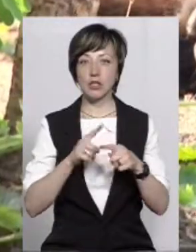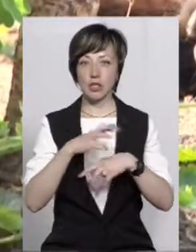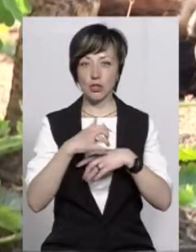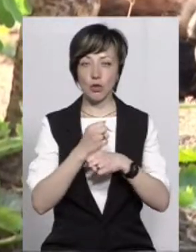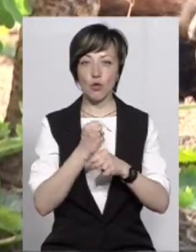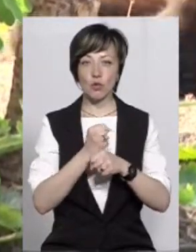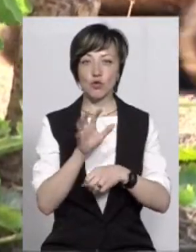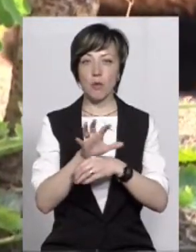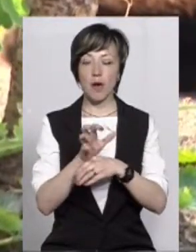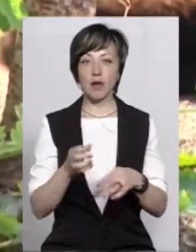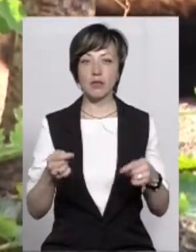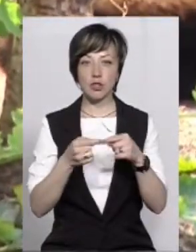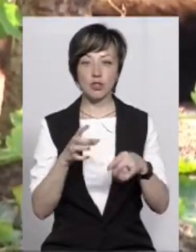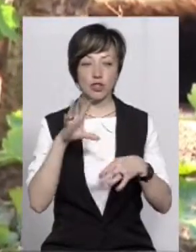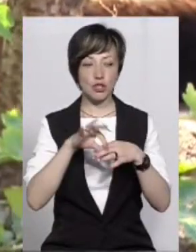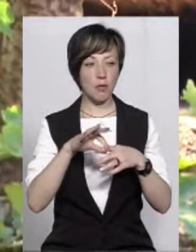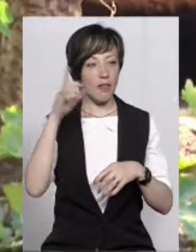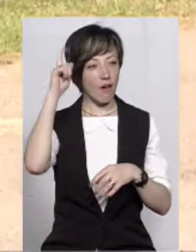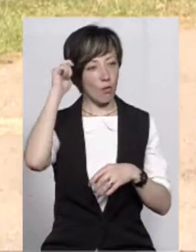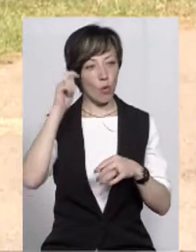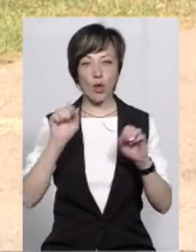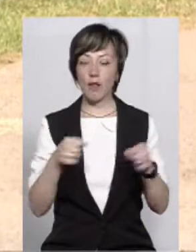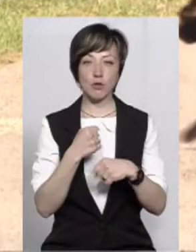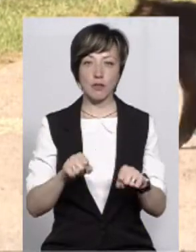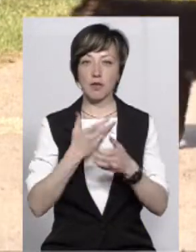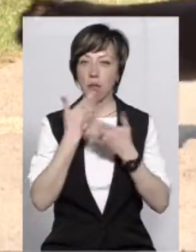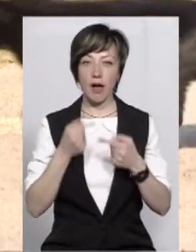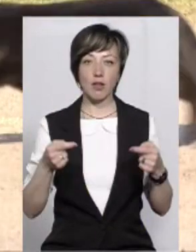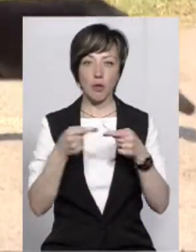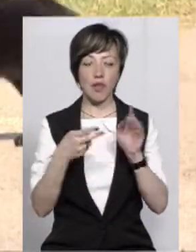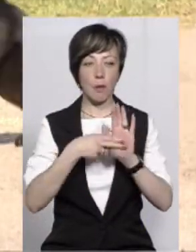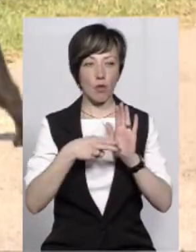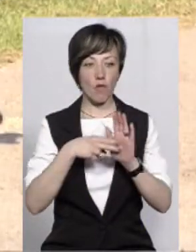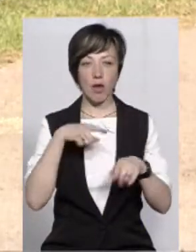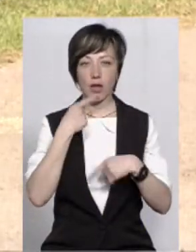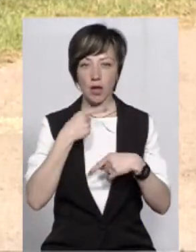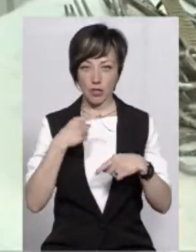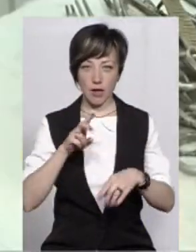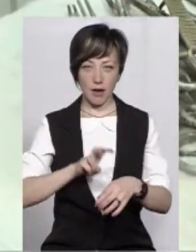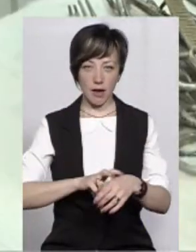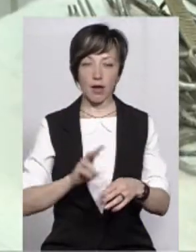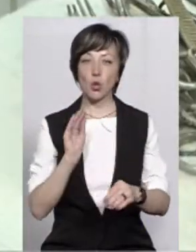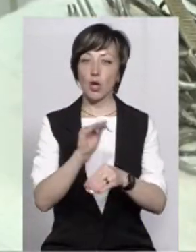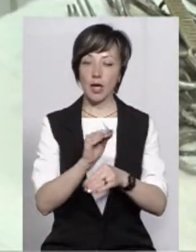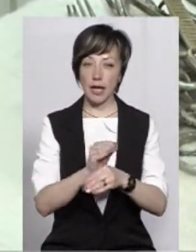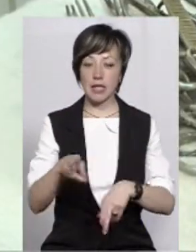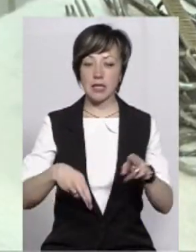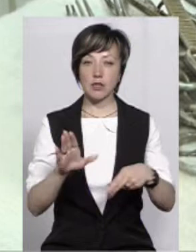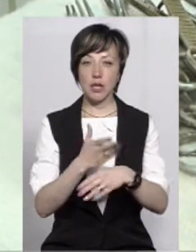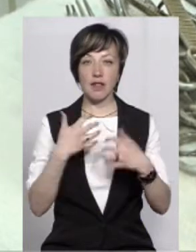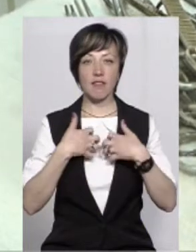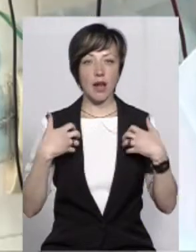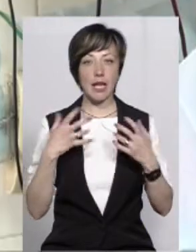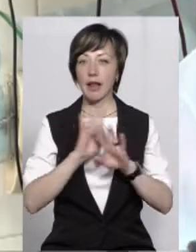собаками, чіпляючи відповідний чіп на вухо, неможливо, бо немає відповідних маркувань, каже Костянтин Завроцький, та додає, стерилізація тварині